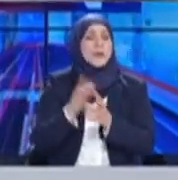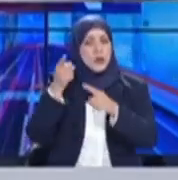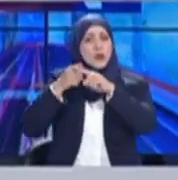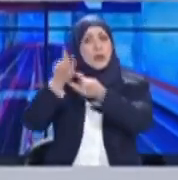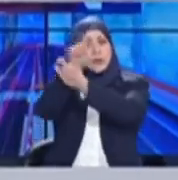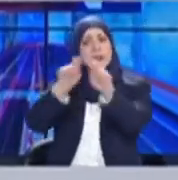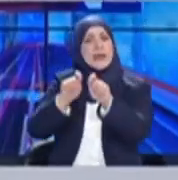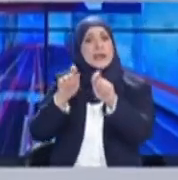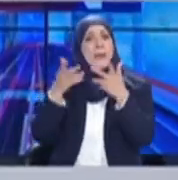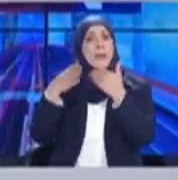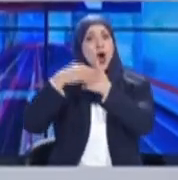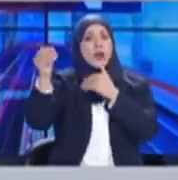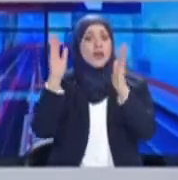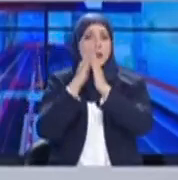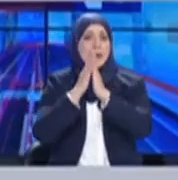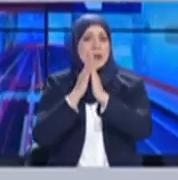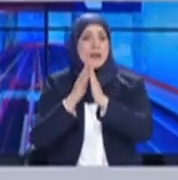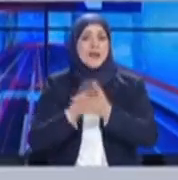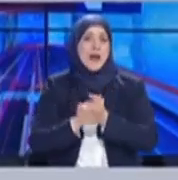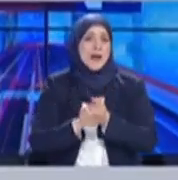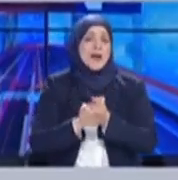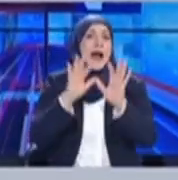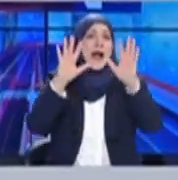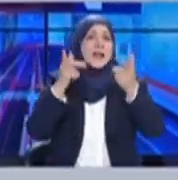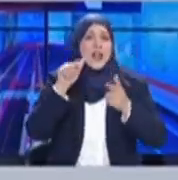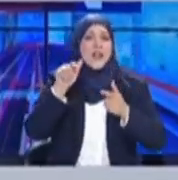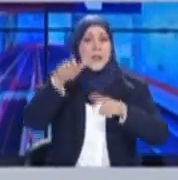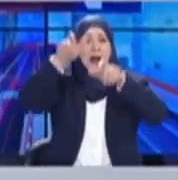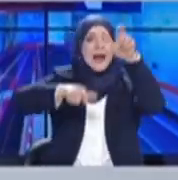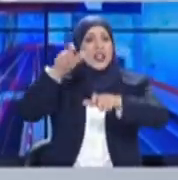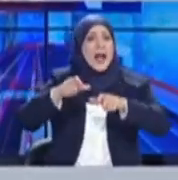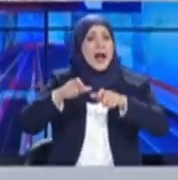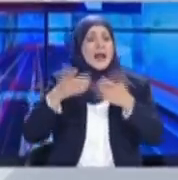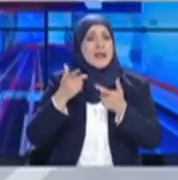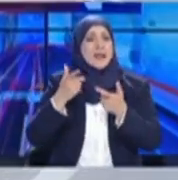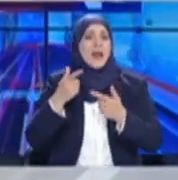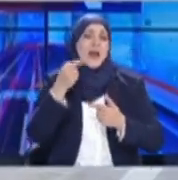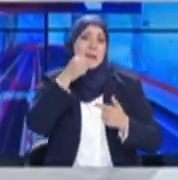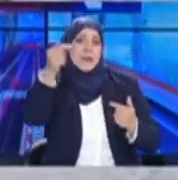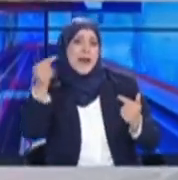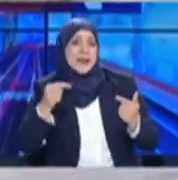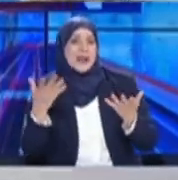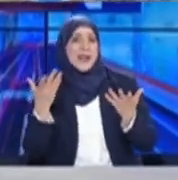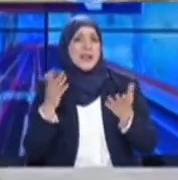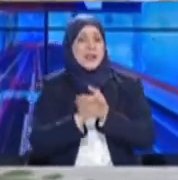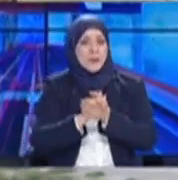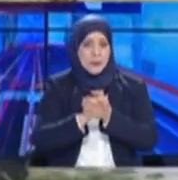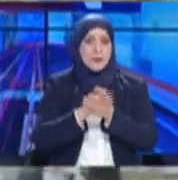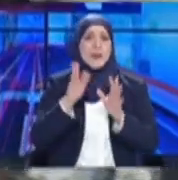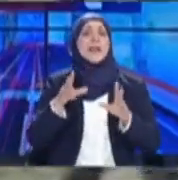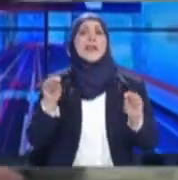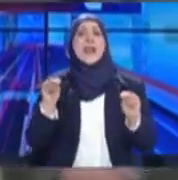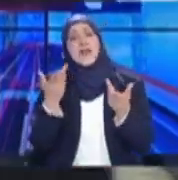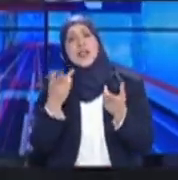التجول كان عليه تاثير سلبي على عدد من المواطنين وخاصه اللي مهامهم تنطلق من السيد كيف